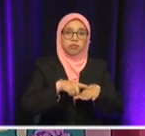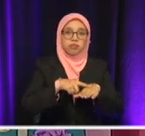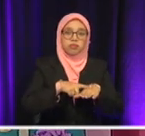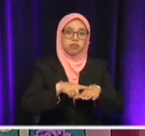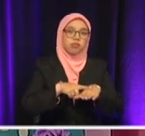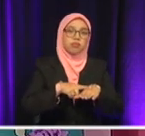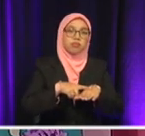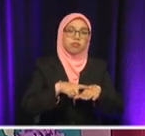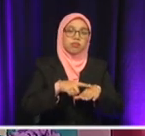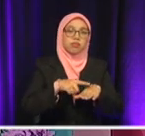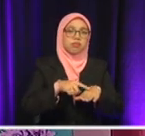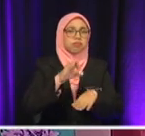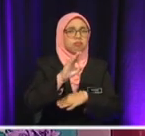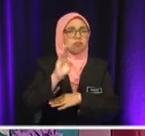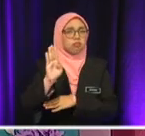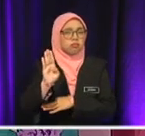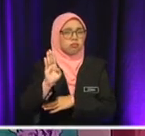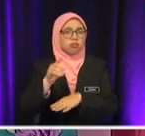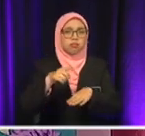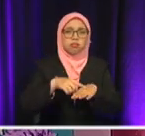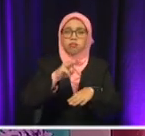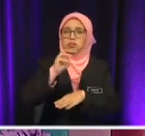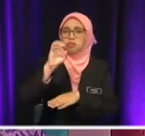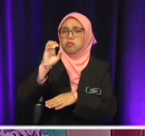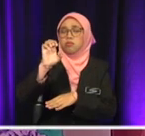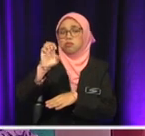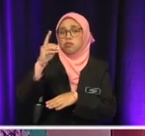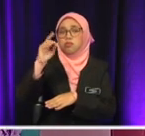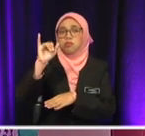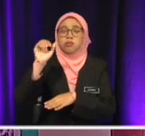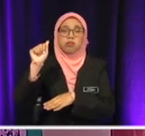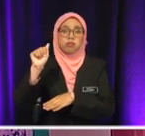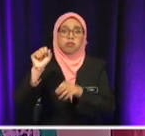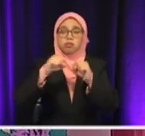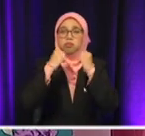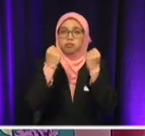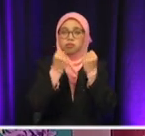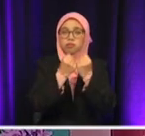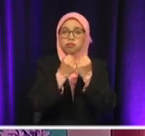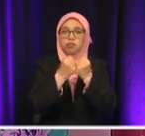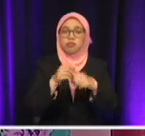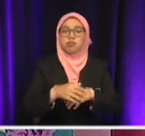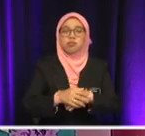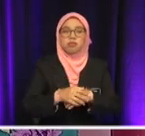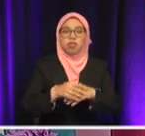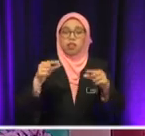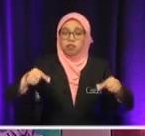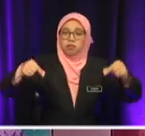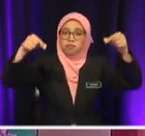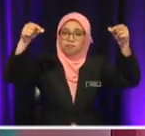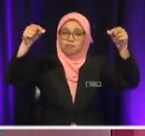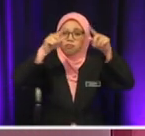ni, kamu promosikanlah. Nombor dua, menggantung kain rentang di tempat tumpuan orang ramai. Dan yang terakhir,